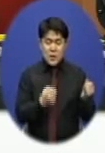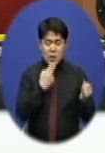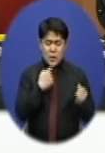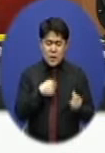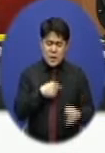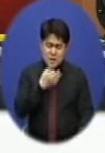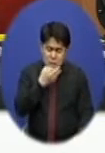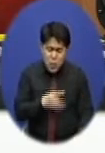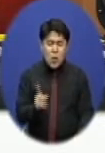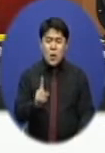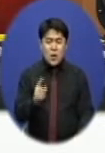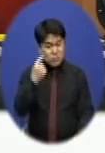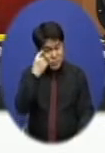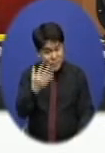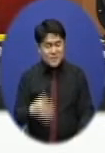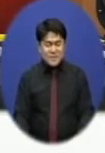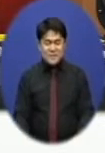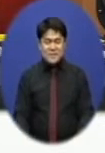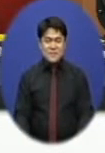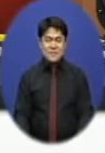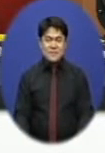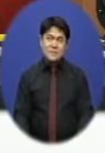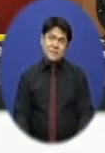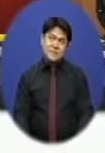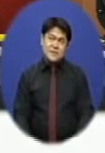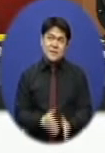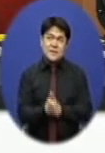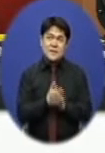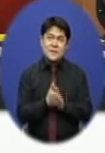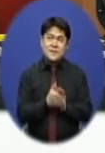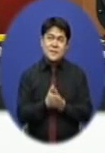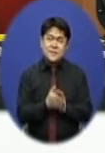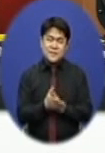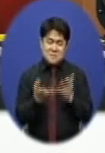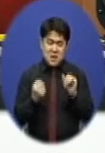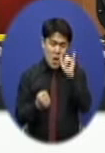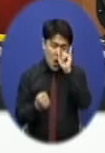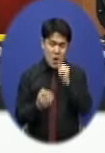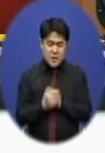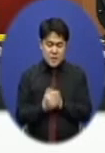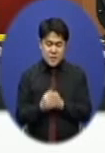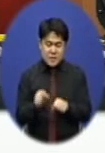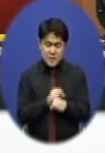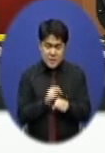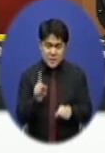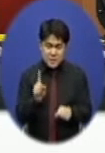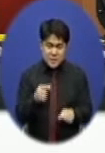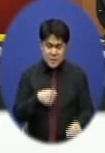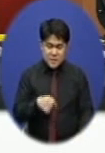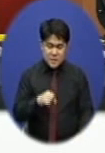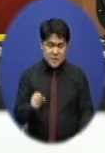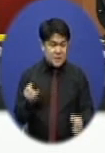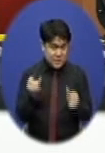생각이 나셨는지 또 제가 짓궂게 여쭤보겠습니다. 아, 그거는 생각할 때도 많았지 많은데 특히 이제 자녀들 결혼시킬